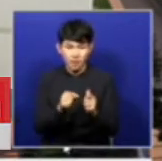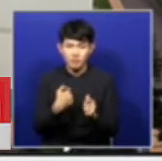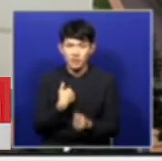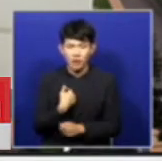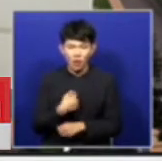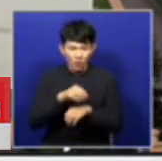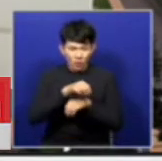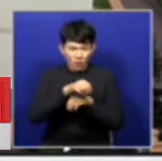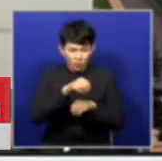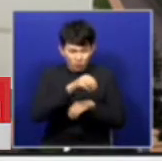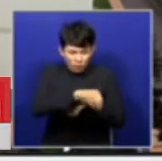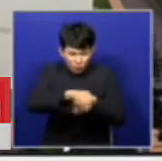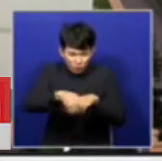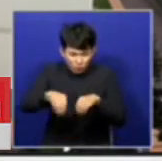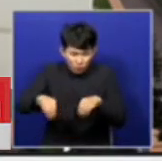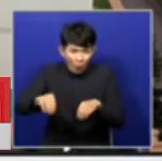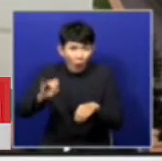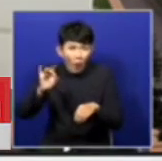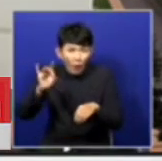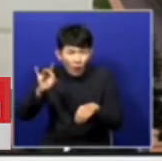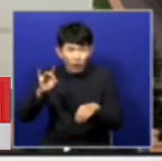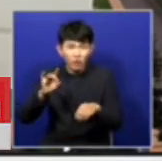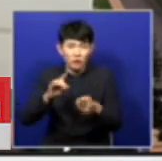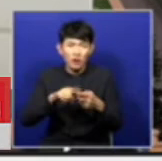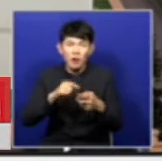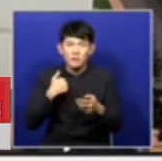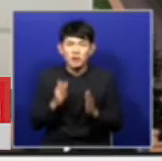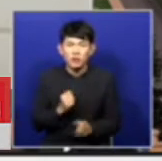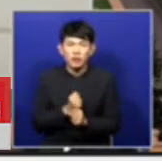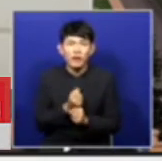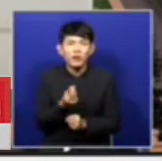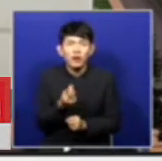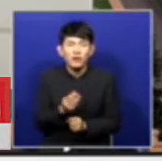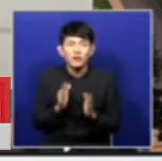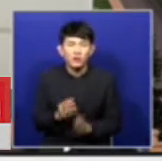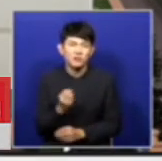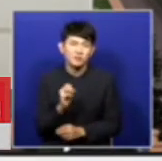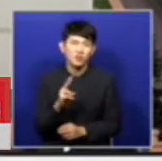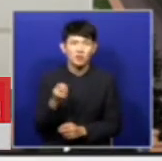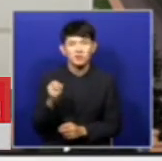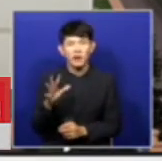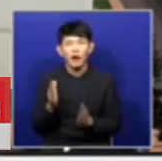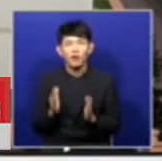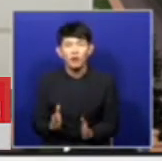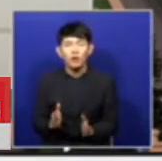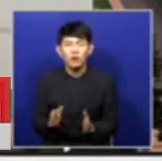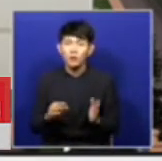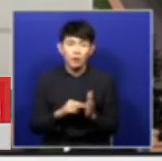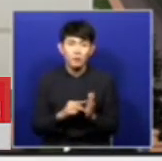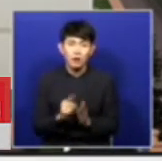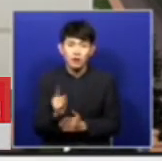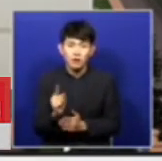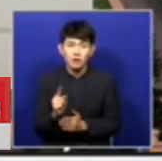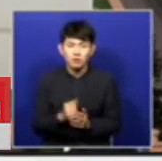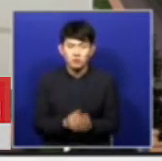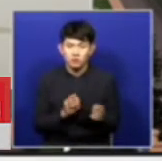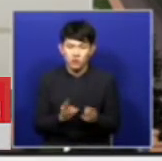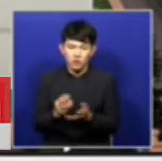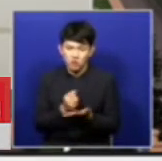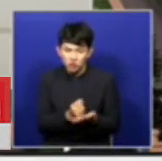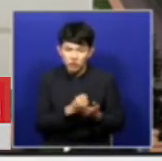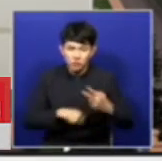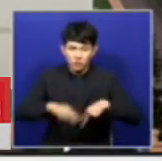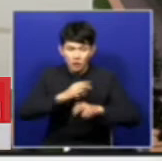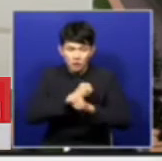ดไปถามดูมีเจ้าหน้าที่กี่คนมี12คนมี15คนหมายความว่ากระบวนการในการเข้าไปดูแลแ